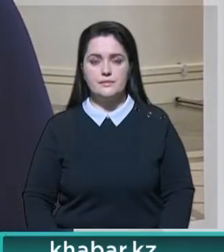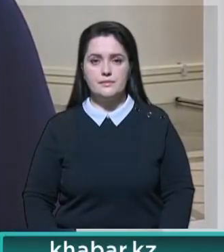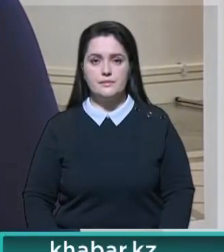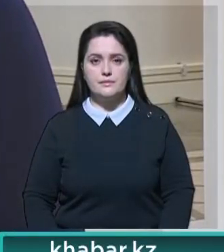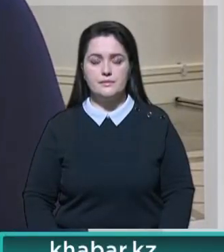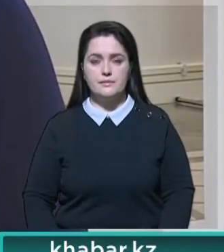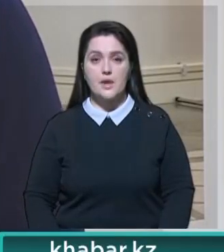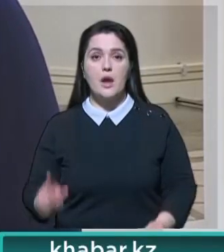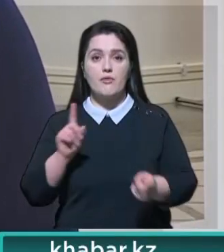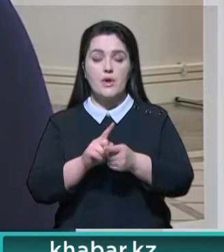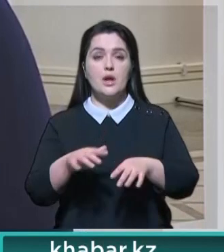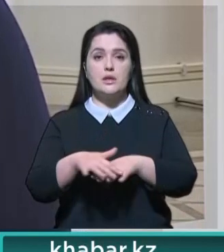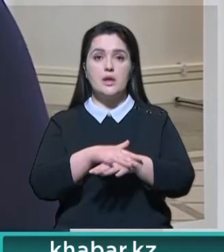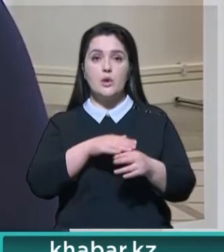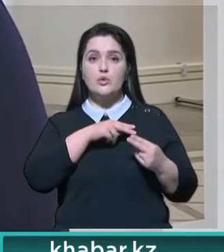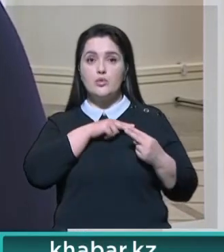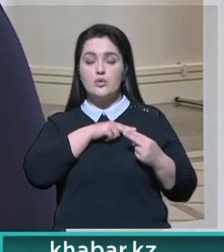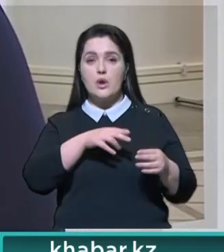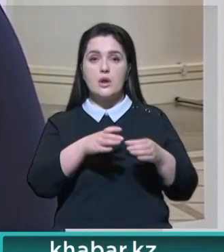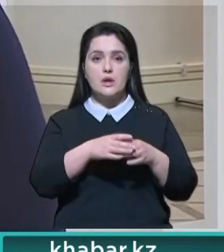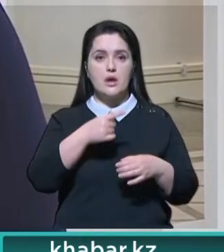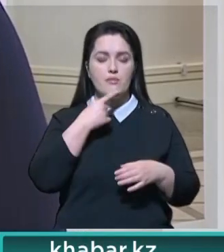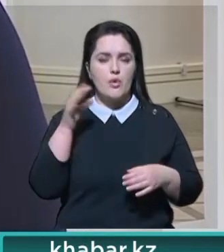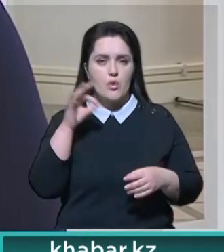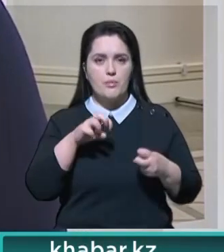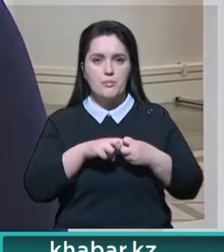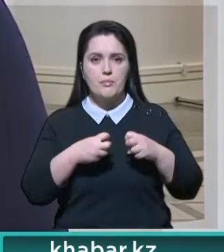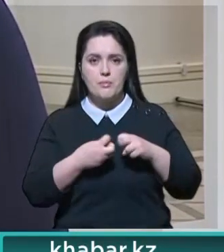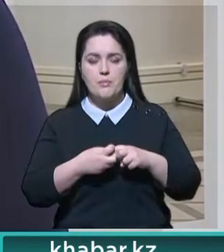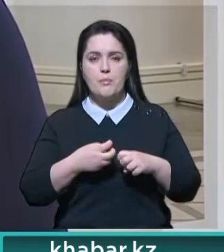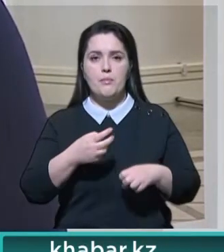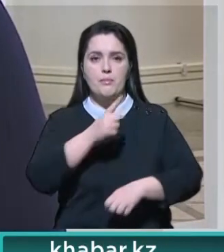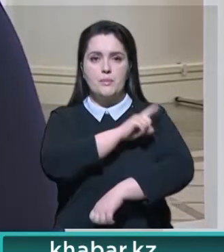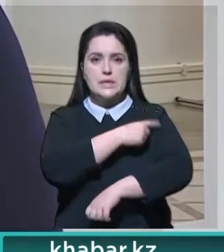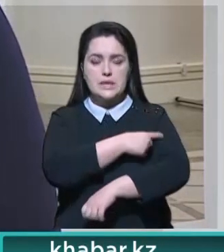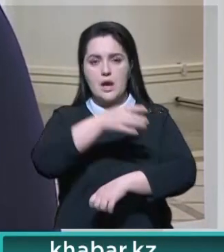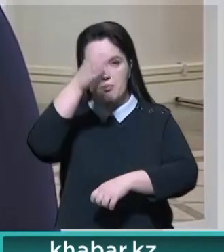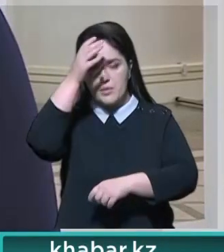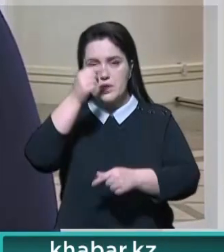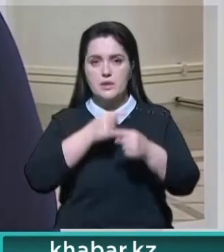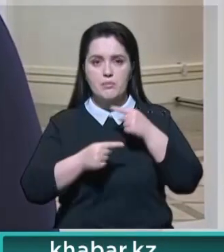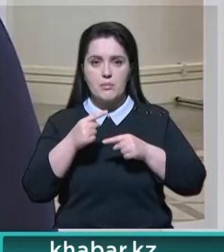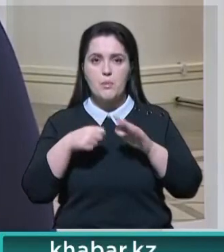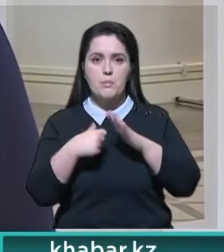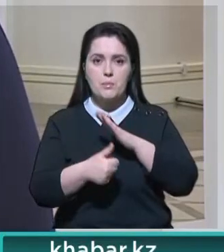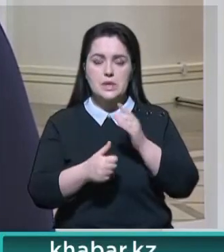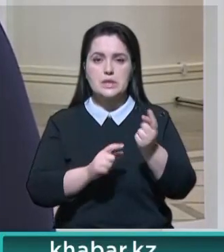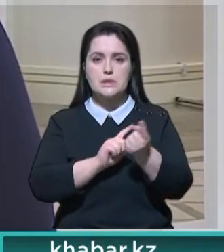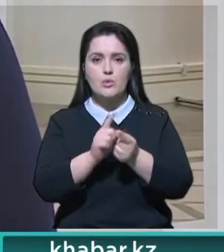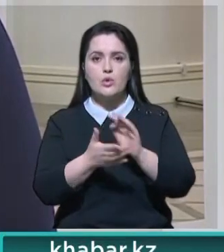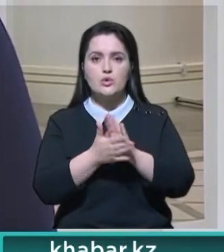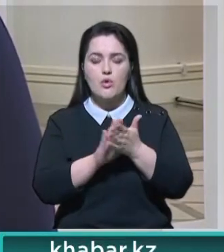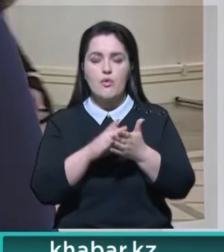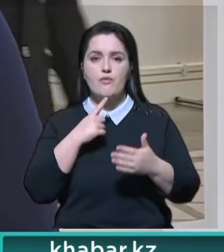На встречах с населением и трудовыми коллективами люди говорят о проблемах в сфере медицины, образования, бизнеса, а также о безработице и изменении условий